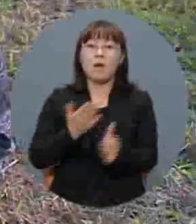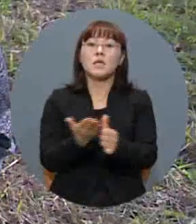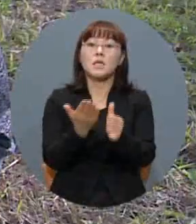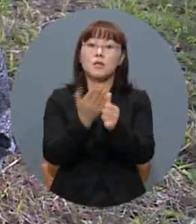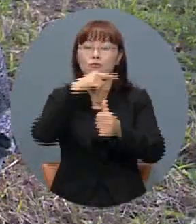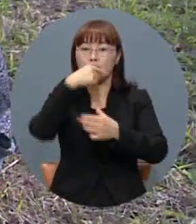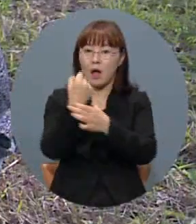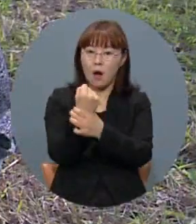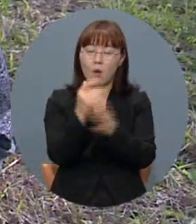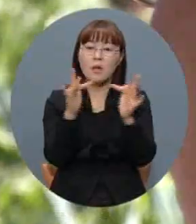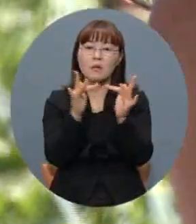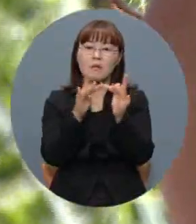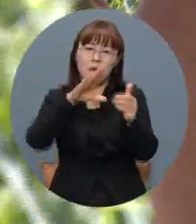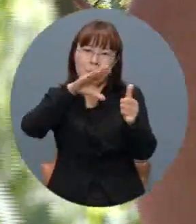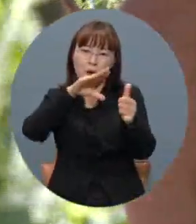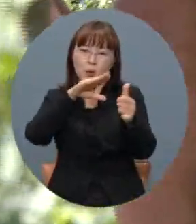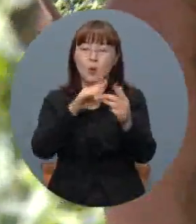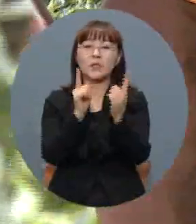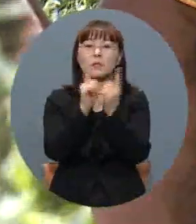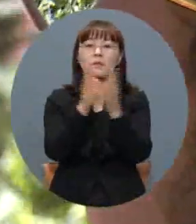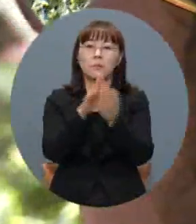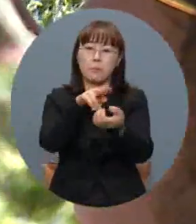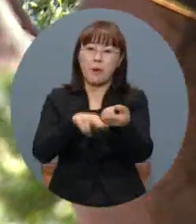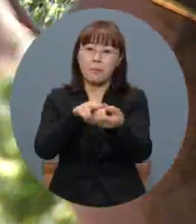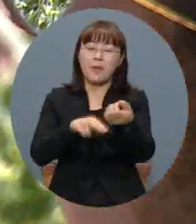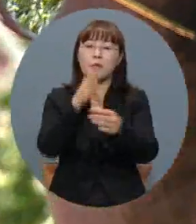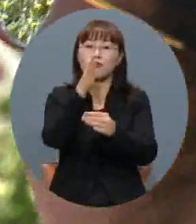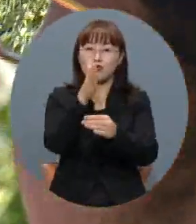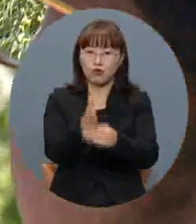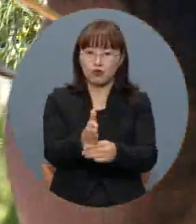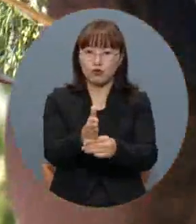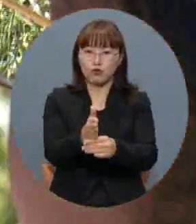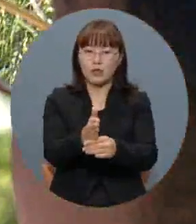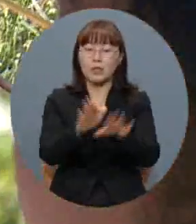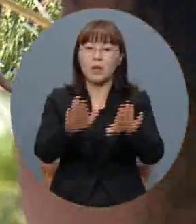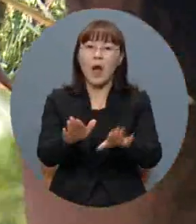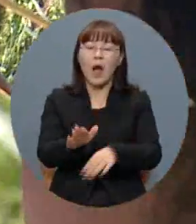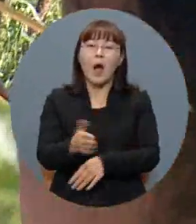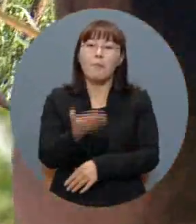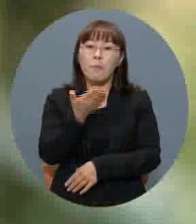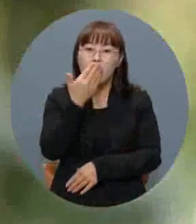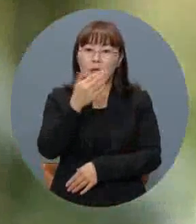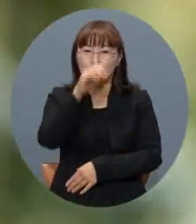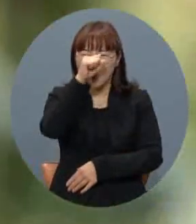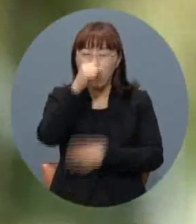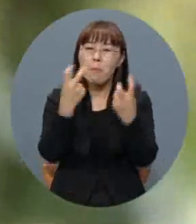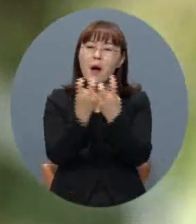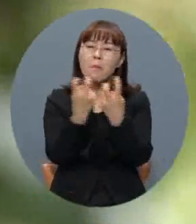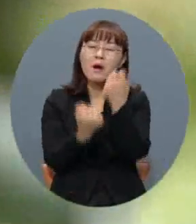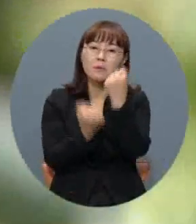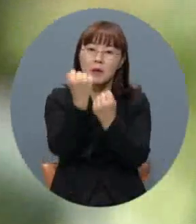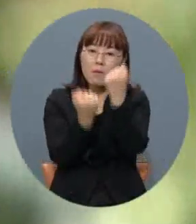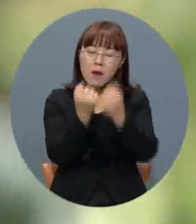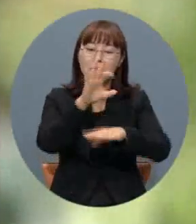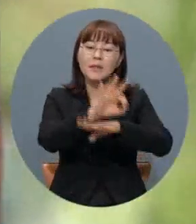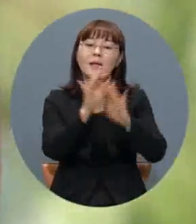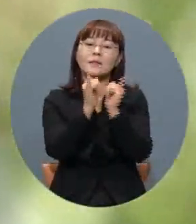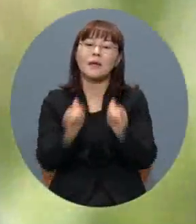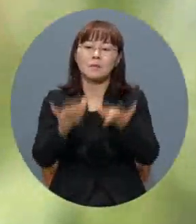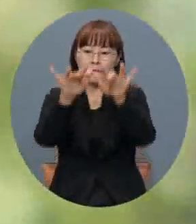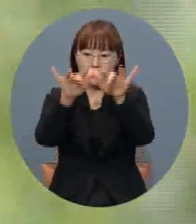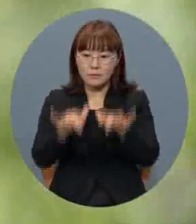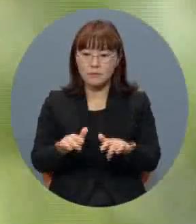사과를 온라인 생방송으로 직접 팔고 있습니다. 가장 묵기 좋은 방법을 알려주면서 소비자들과